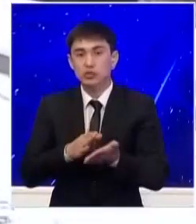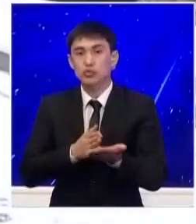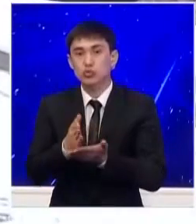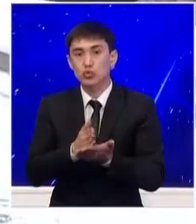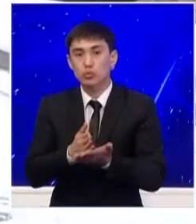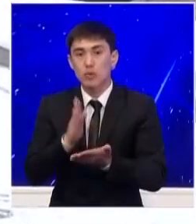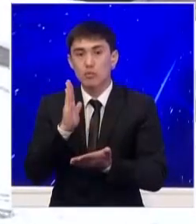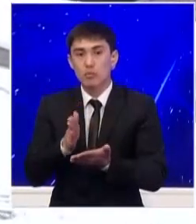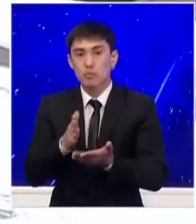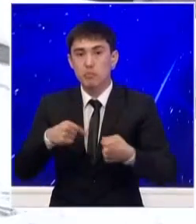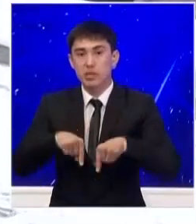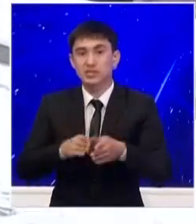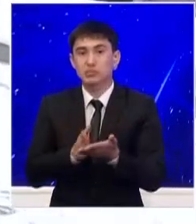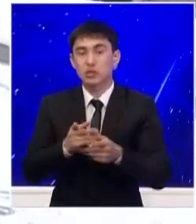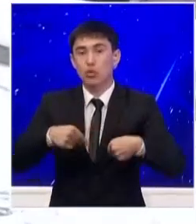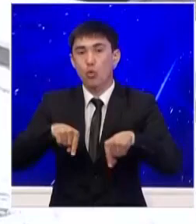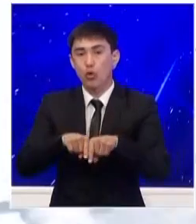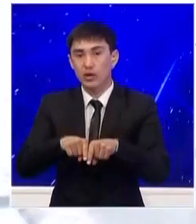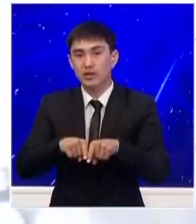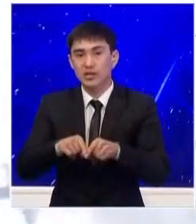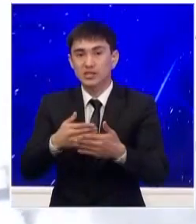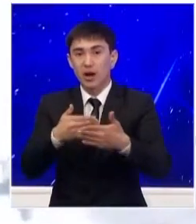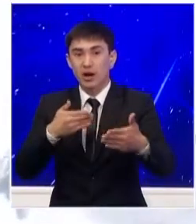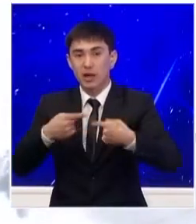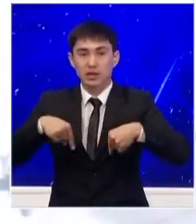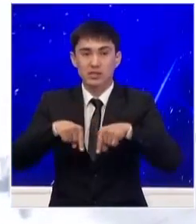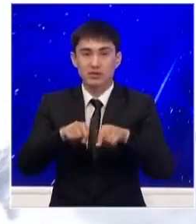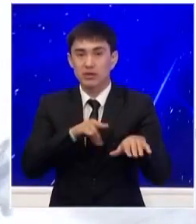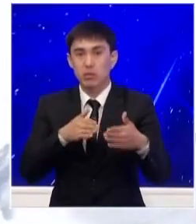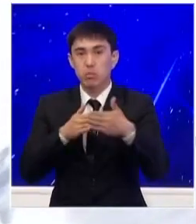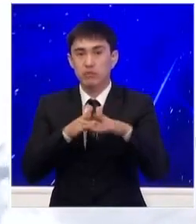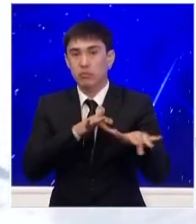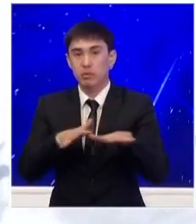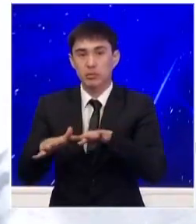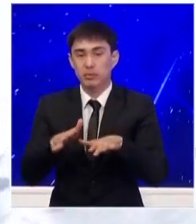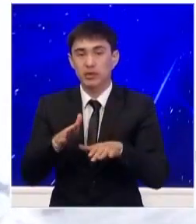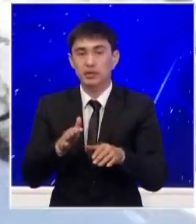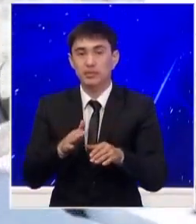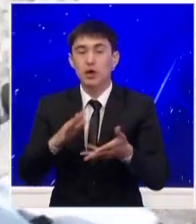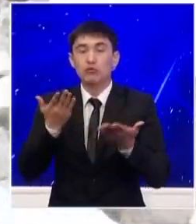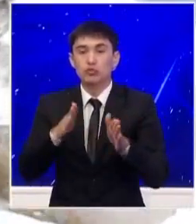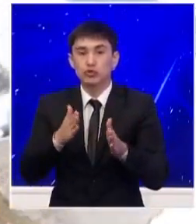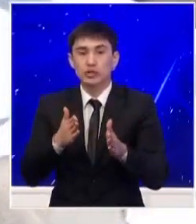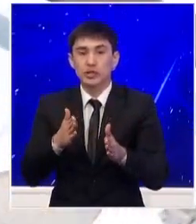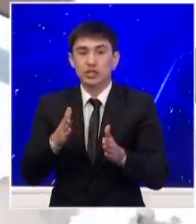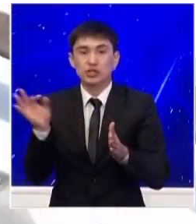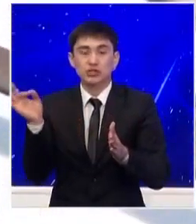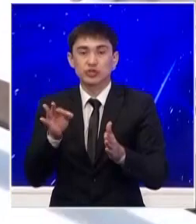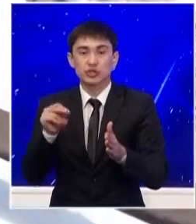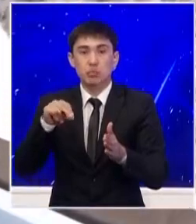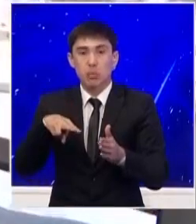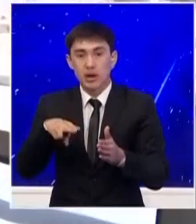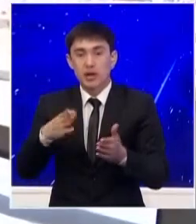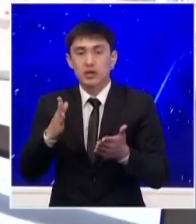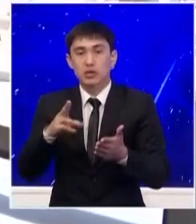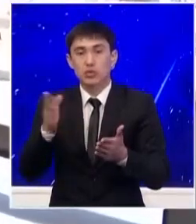и представители местных исполнительных органов заранее организовали противопаводковые мероприятия. В случае возникновения чрезвычайных